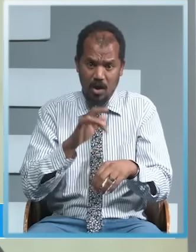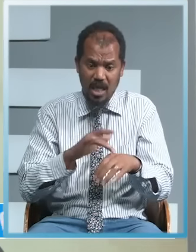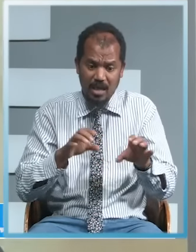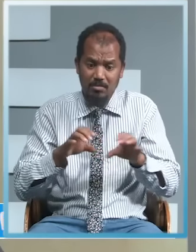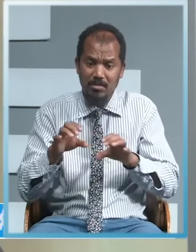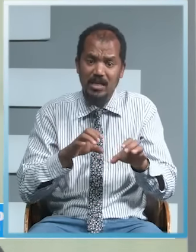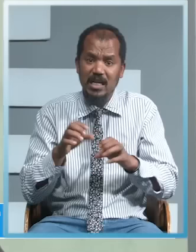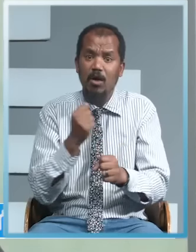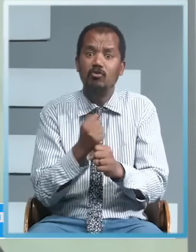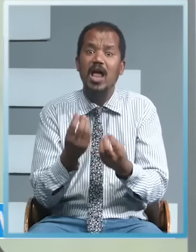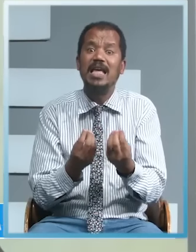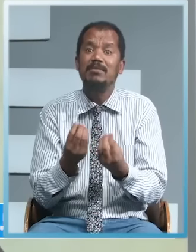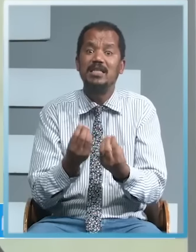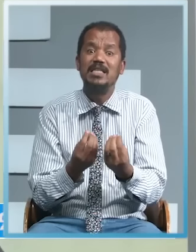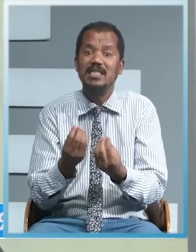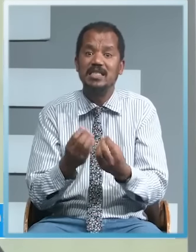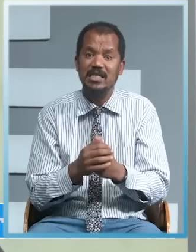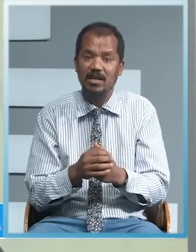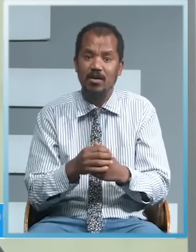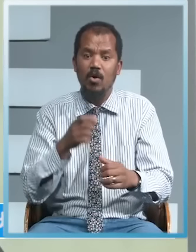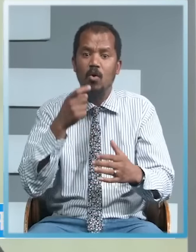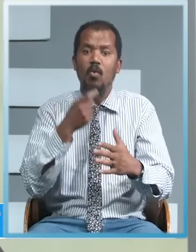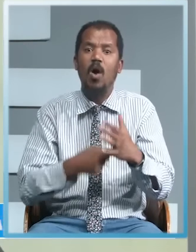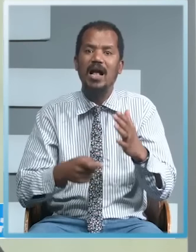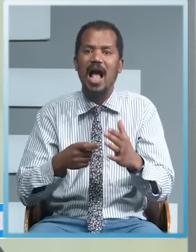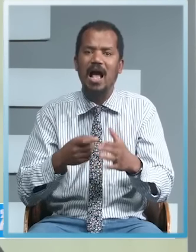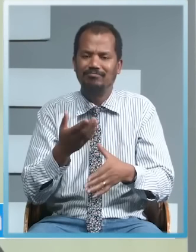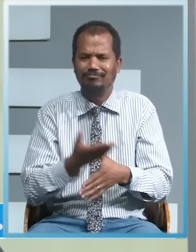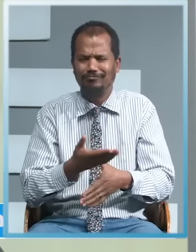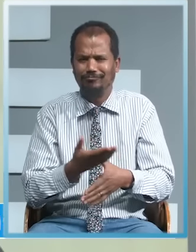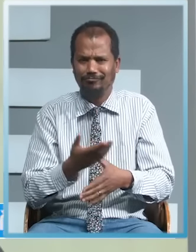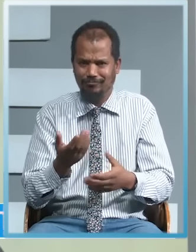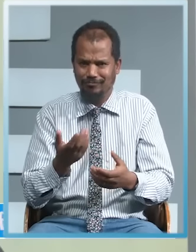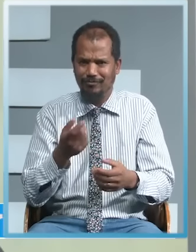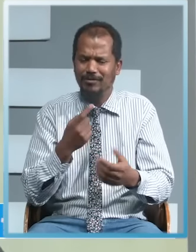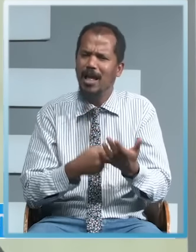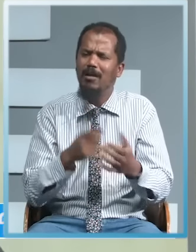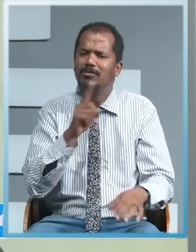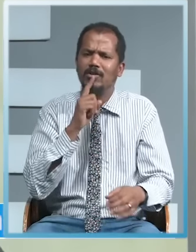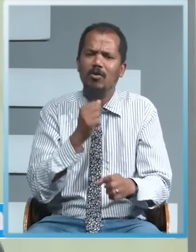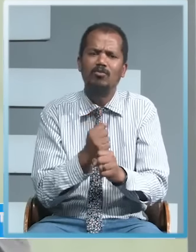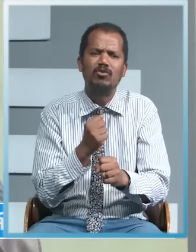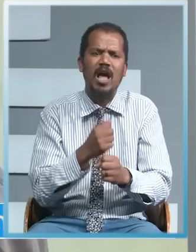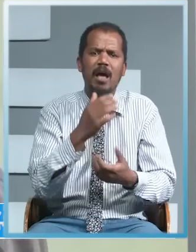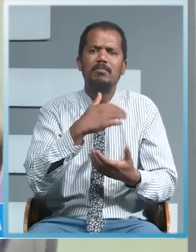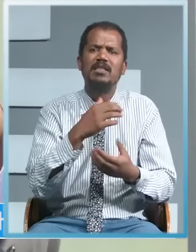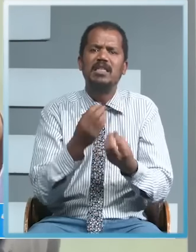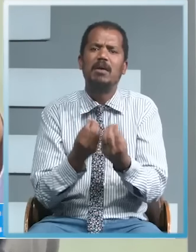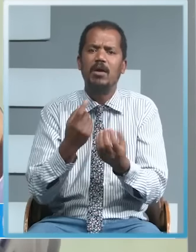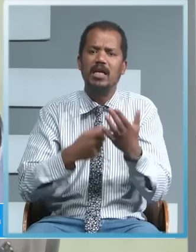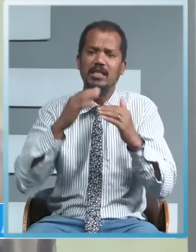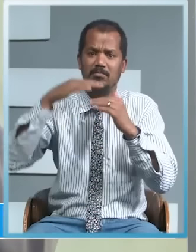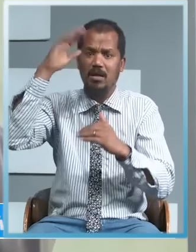የሚደረግ የቡና ግብይት ዋጋ እንዲገደብበት ተደረገ። ያ ማለት ምንድን ነው? ቡና በምርት ገበያው ላይ ከዚህ